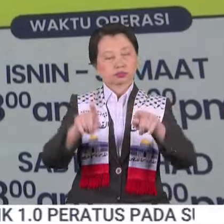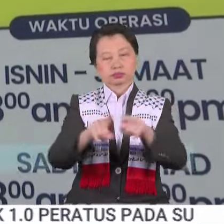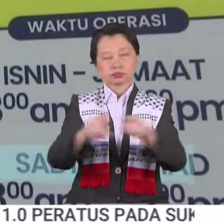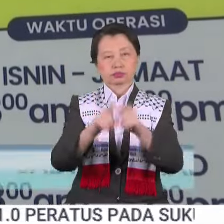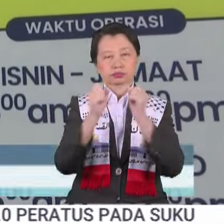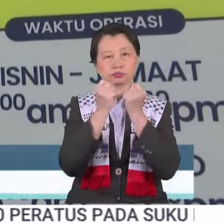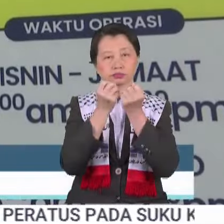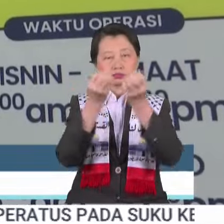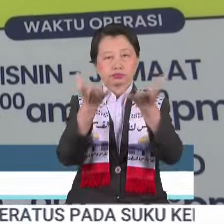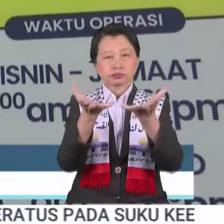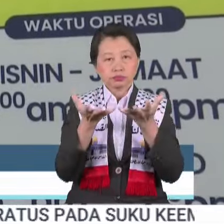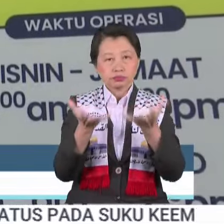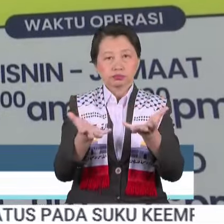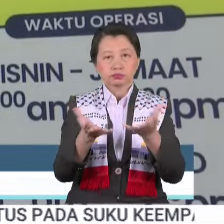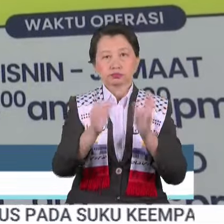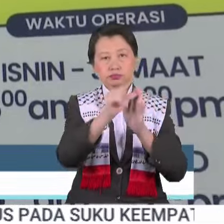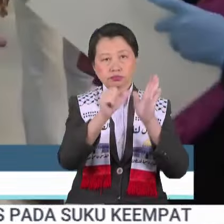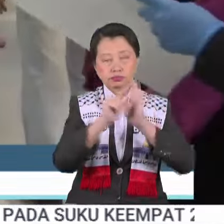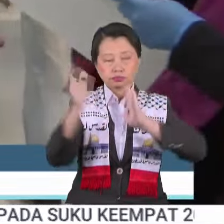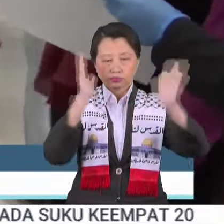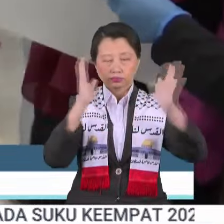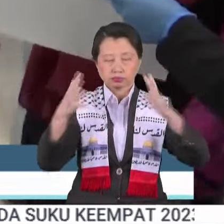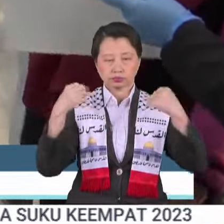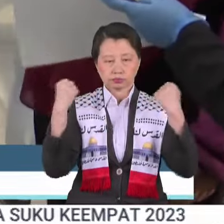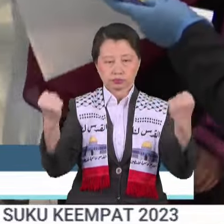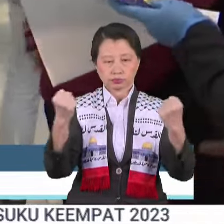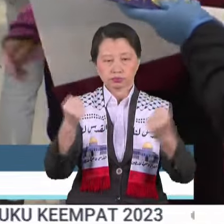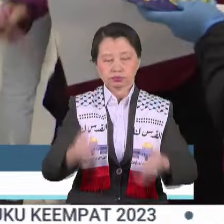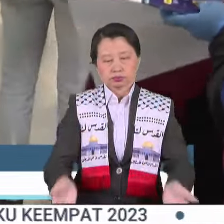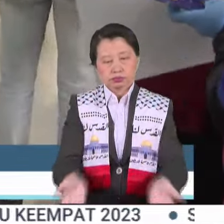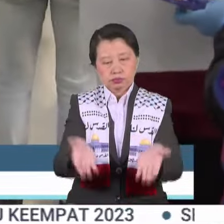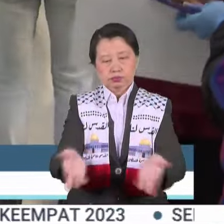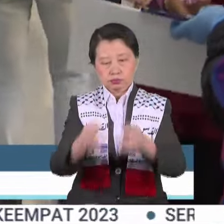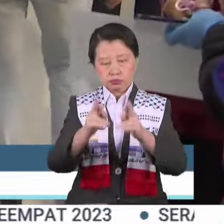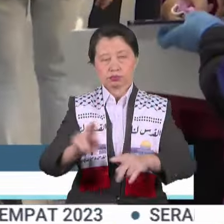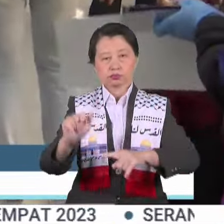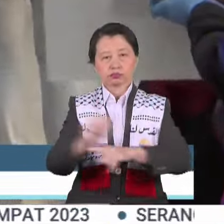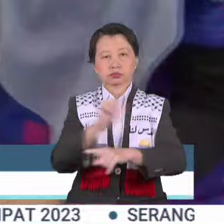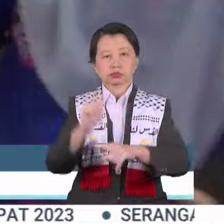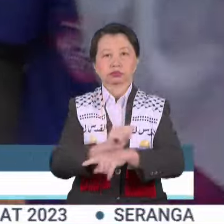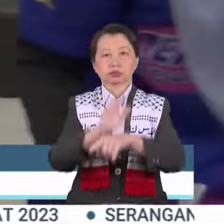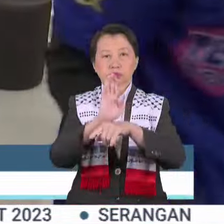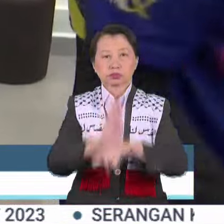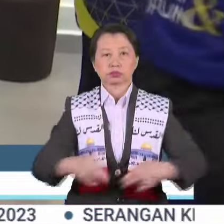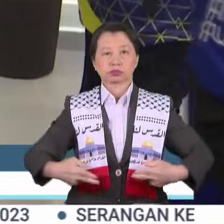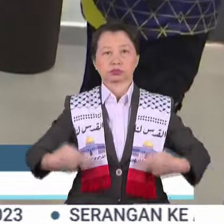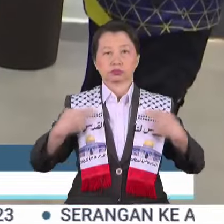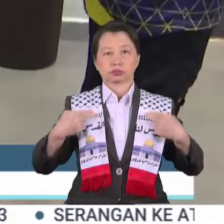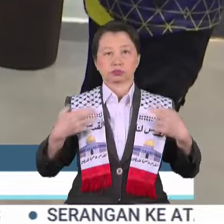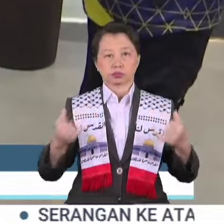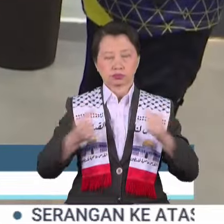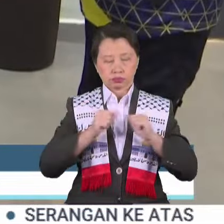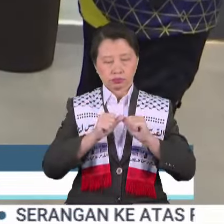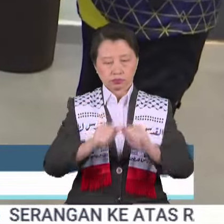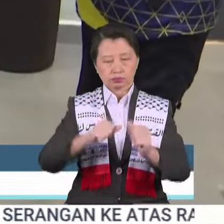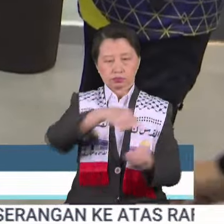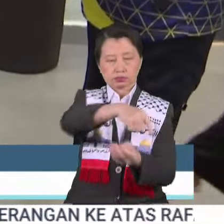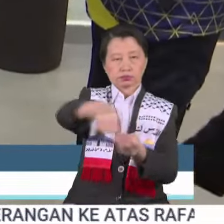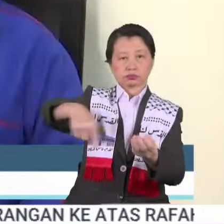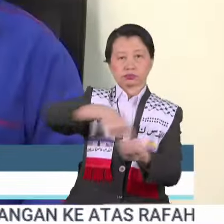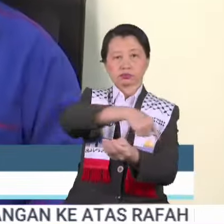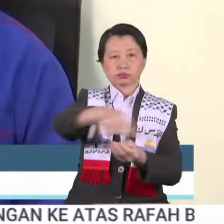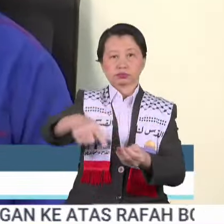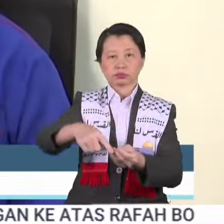selaras aspirasi Agenda Nasional Malaysia Sihat untuk mendorong rakyat amalkan budaya hidup sihat dan kelestarian